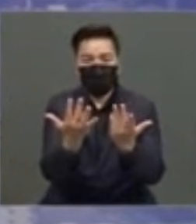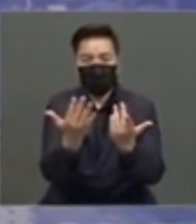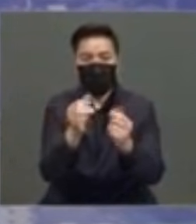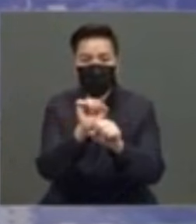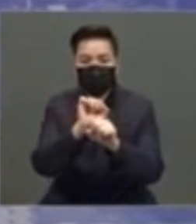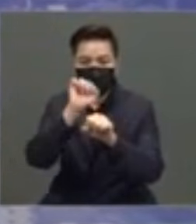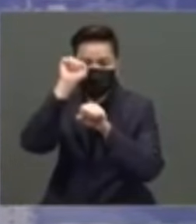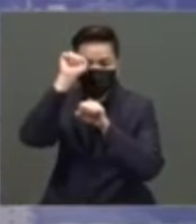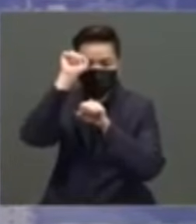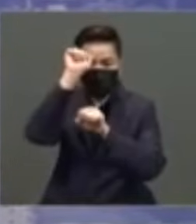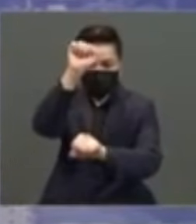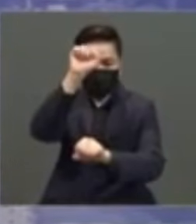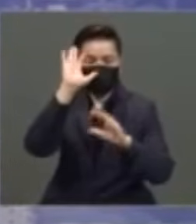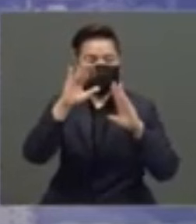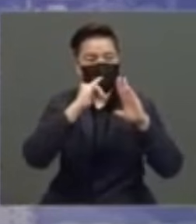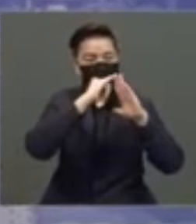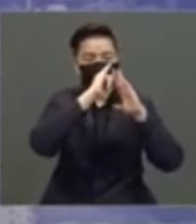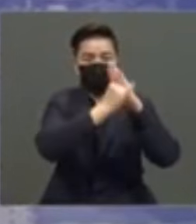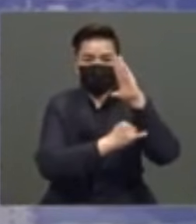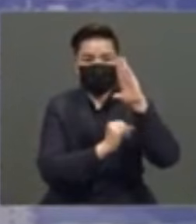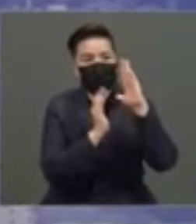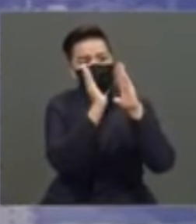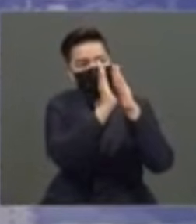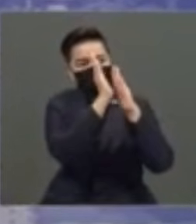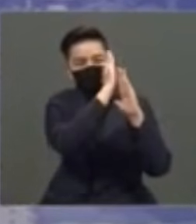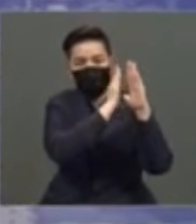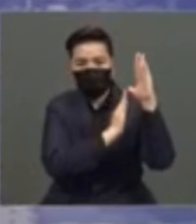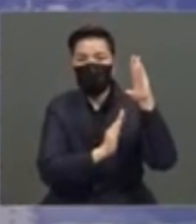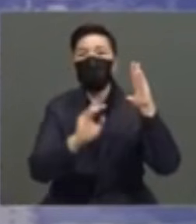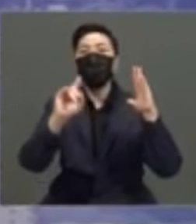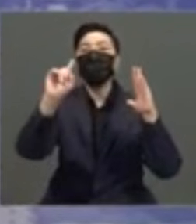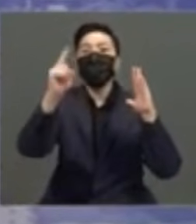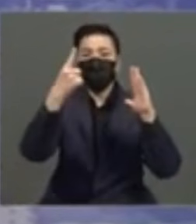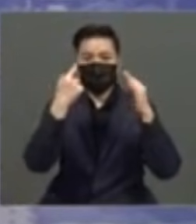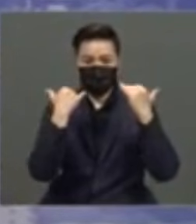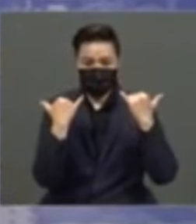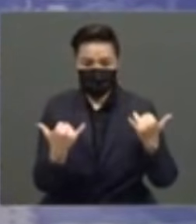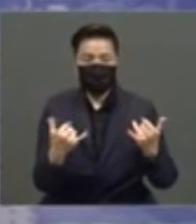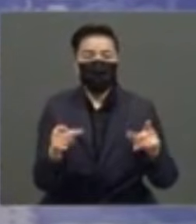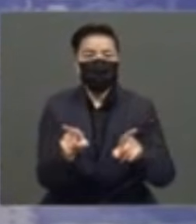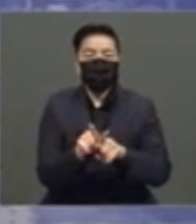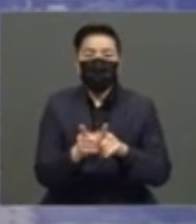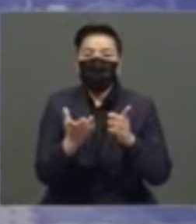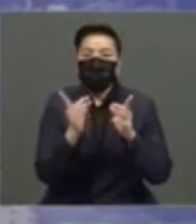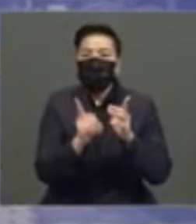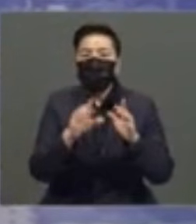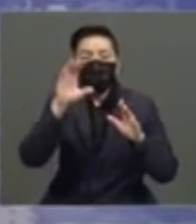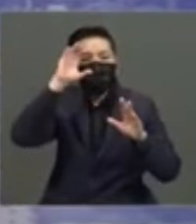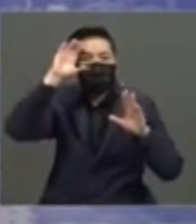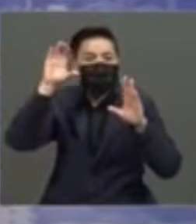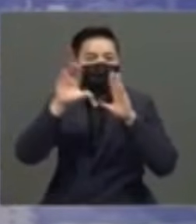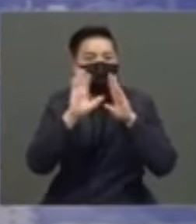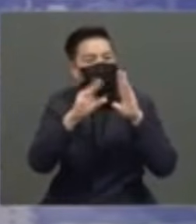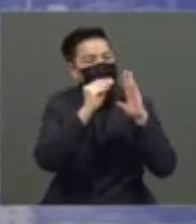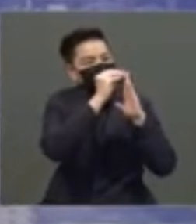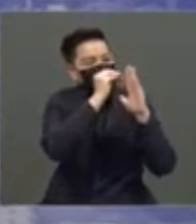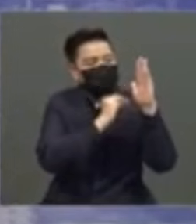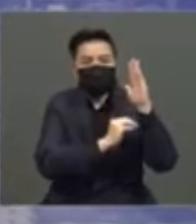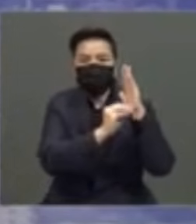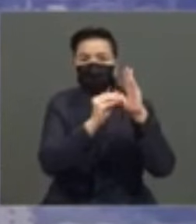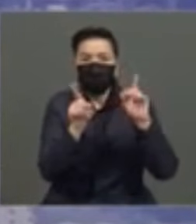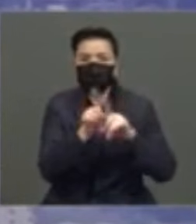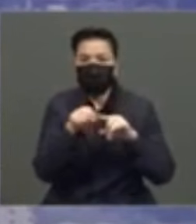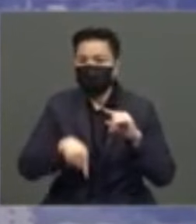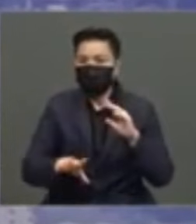การประกาศของแต่ละจังหวัดนะครับอีกครั้งหนึ่งนะครับซึ่งก็จะเป็นภาพของแต่ละจังหวัดไป